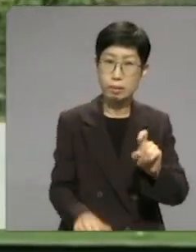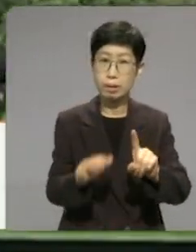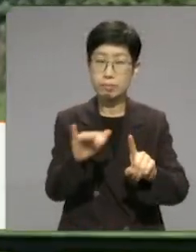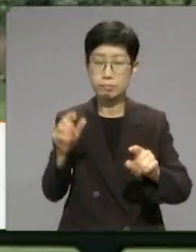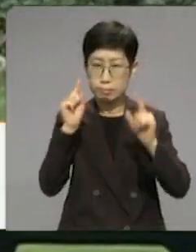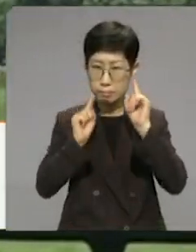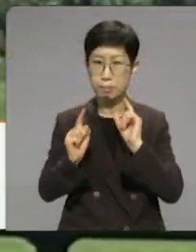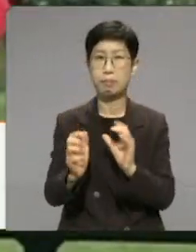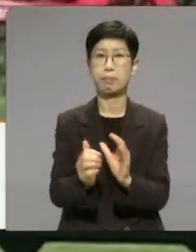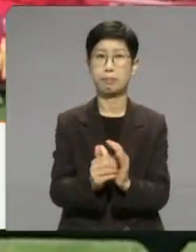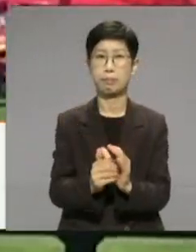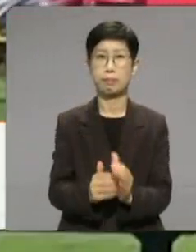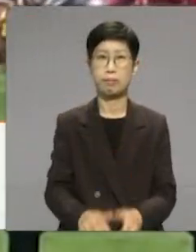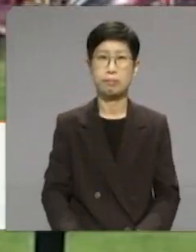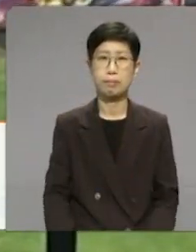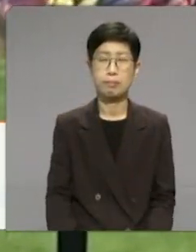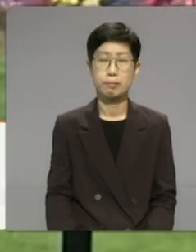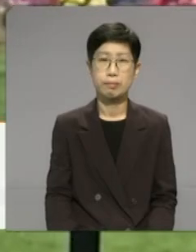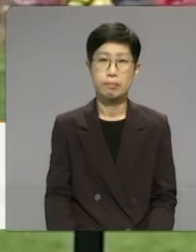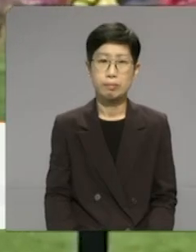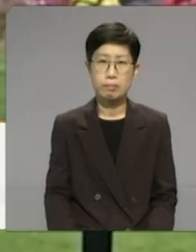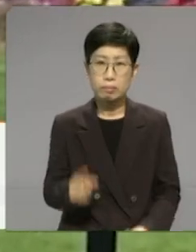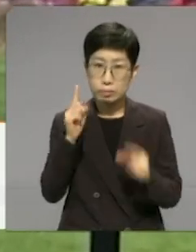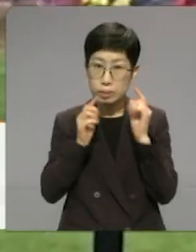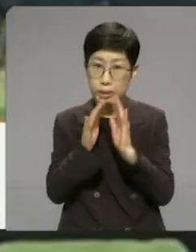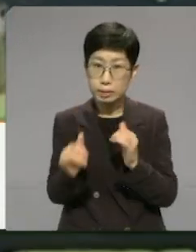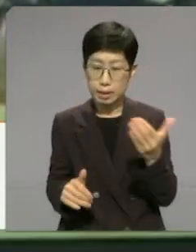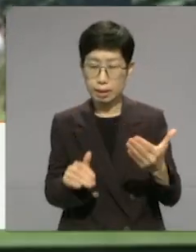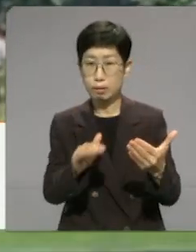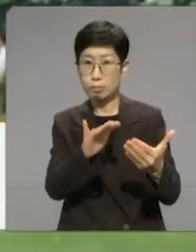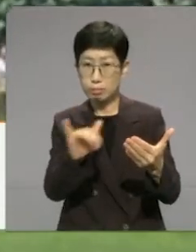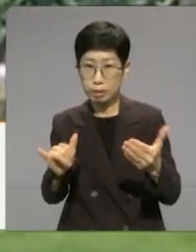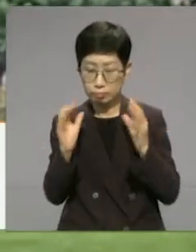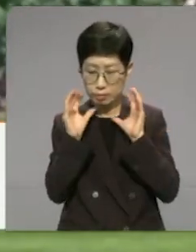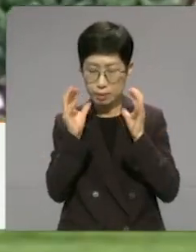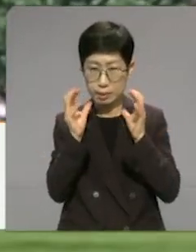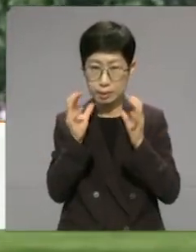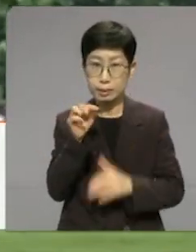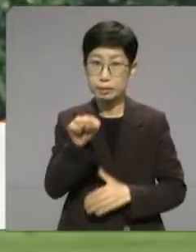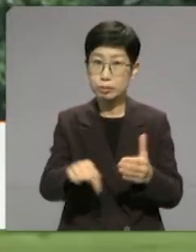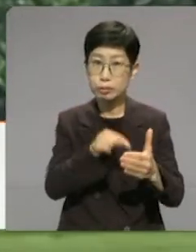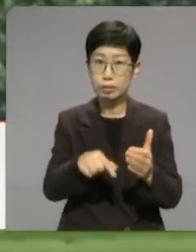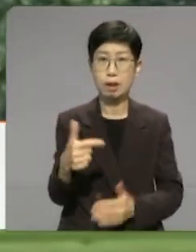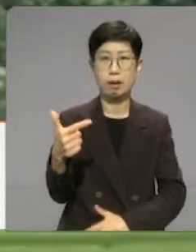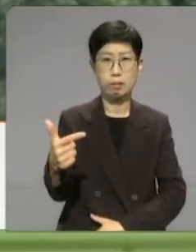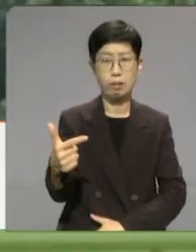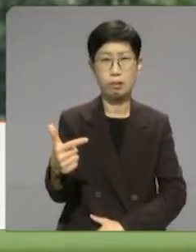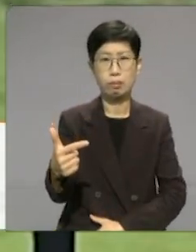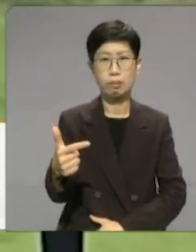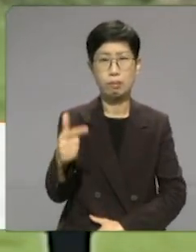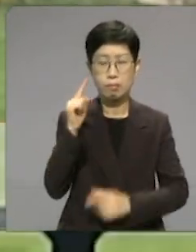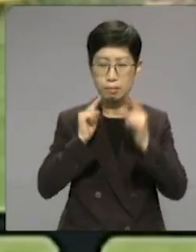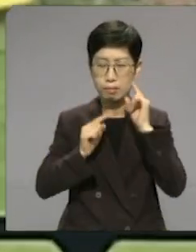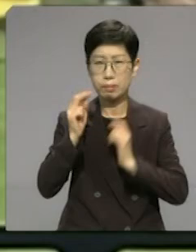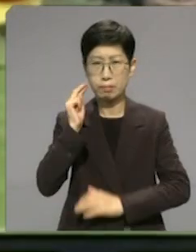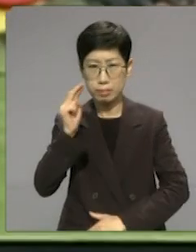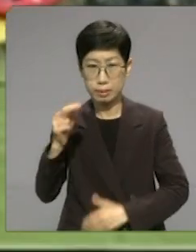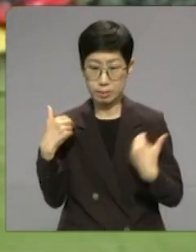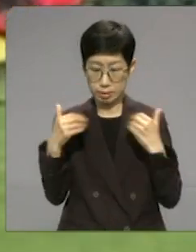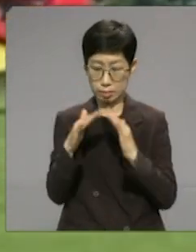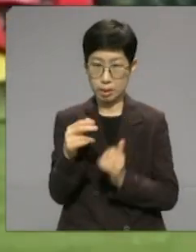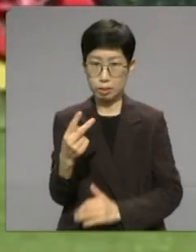11명이 다친 것으로 파악됐습니다. 부상자 9명은 어린이로 이 중 6명은 위중한 상태이며 성인